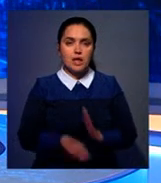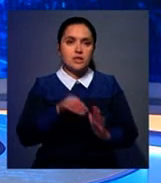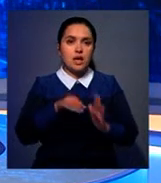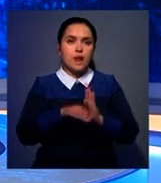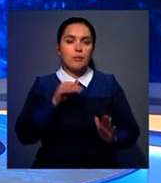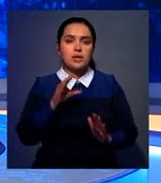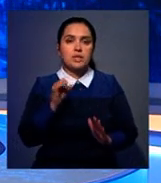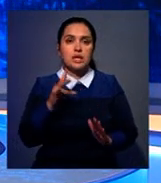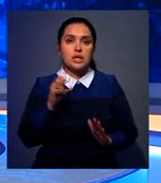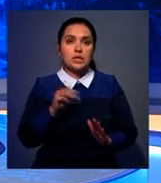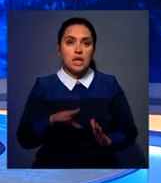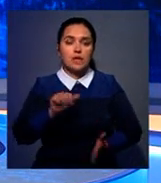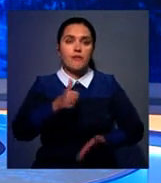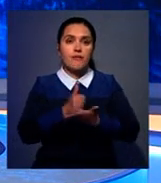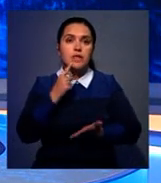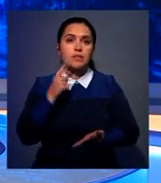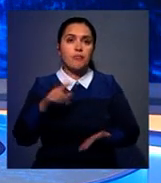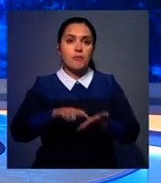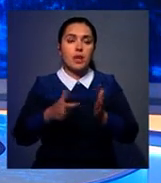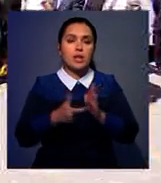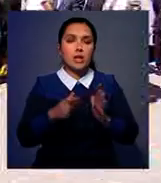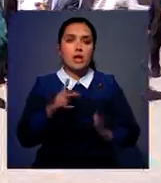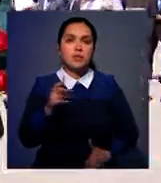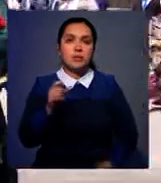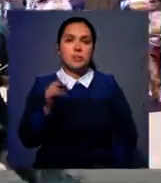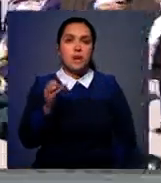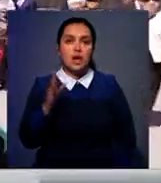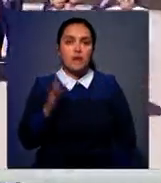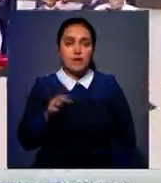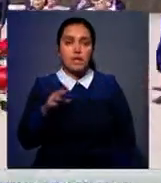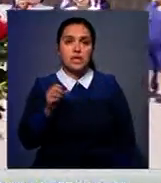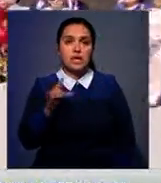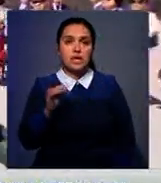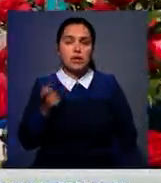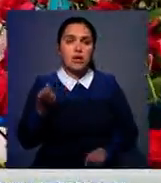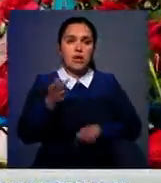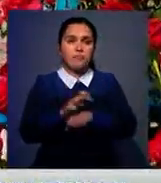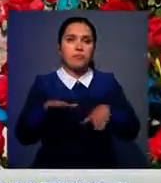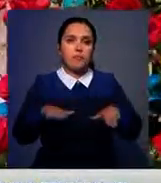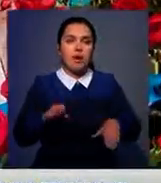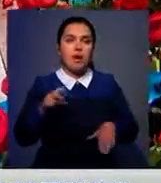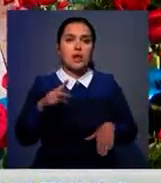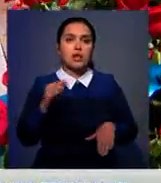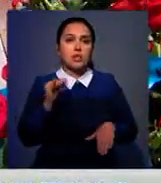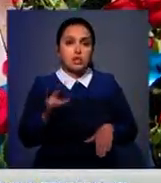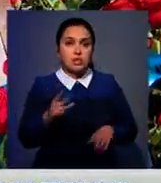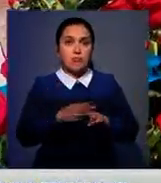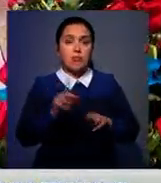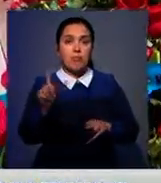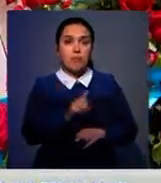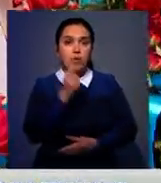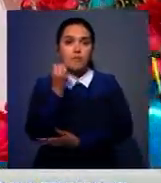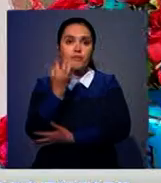Депутаты Сената во главе со спикером палаты Дарегой Назарбаевой посетили музейно-мемориальный комплекс «Алжир». Возложив цветы к